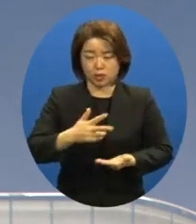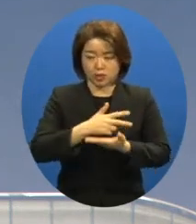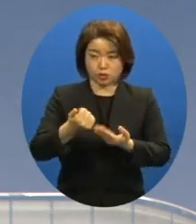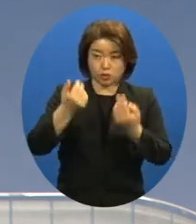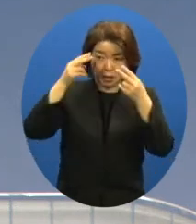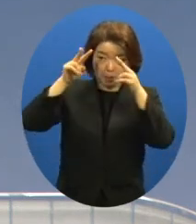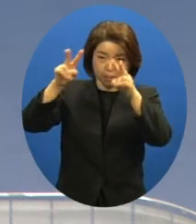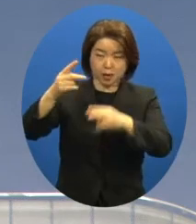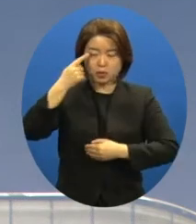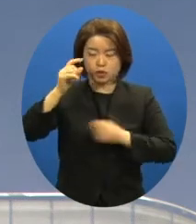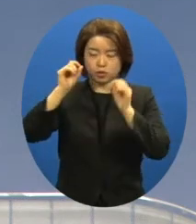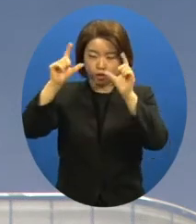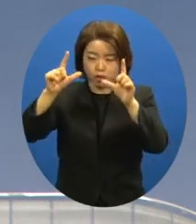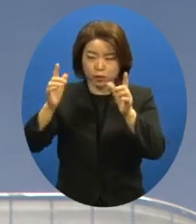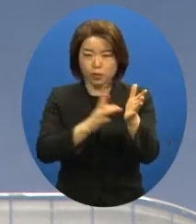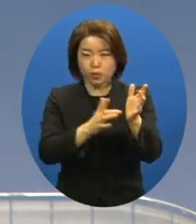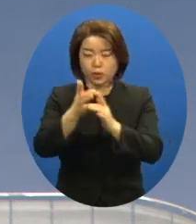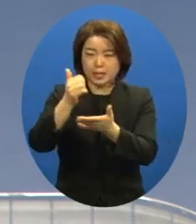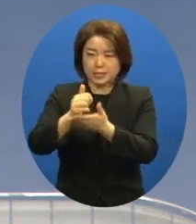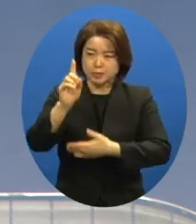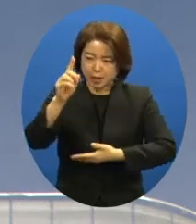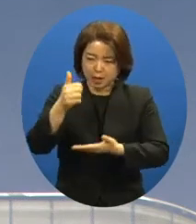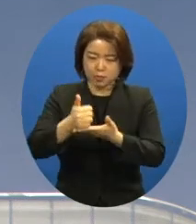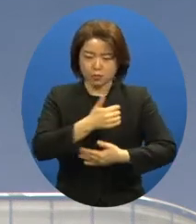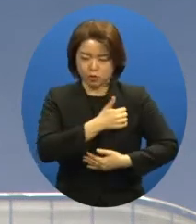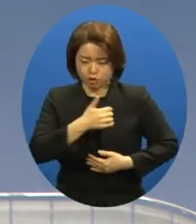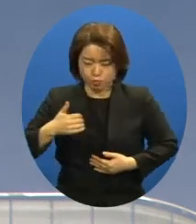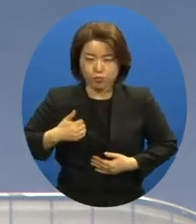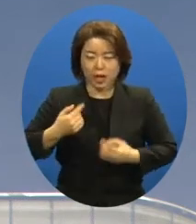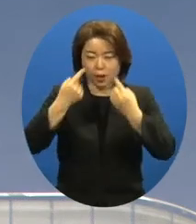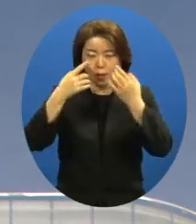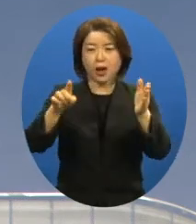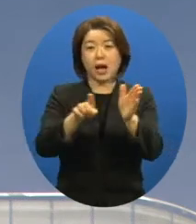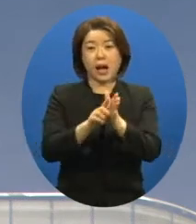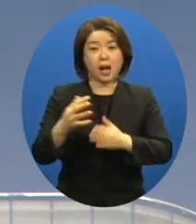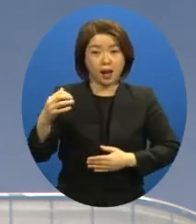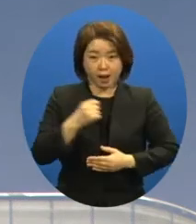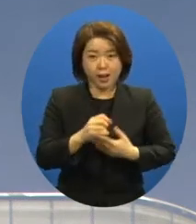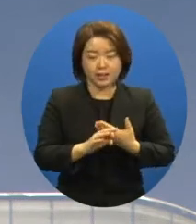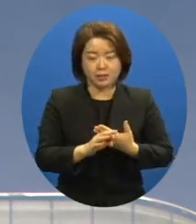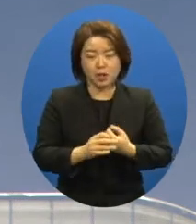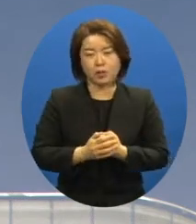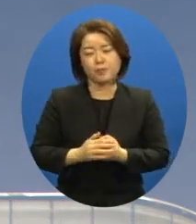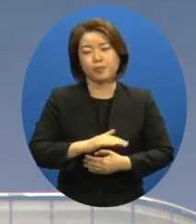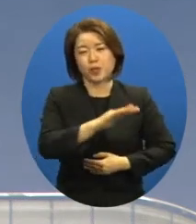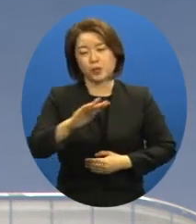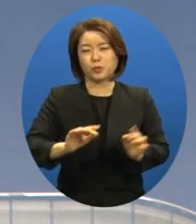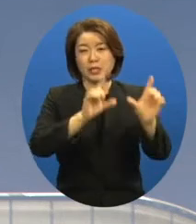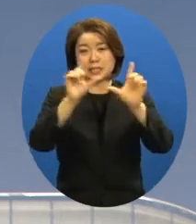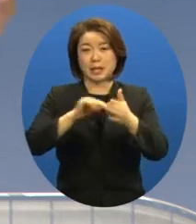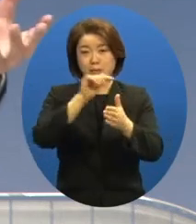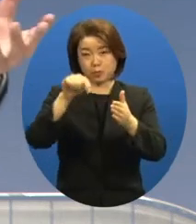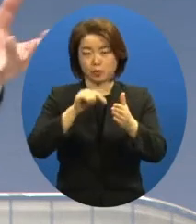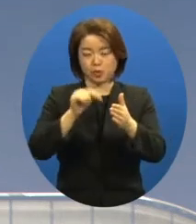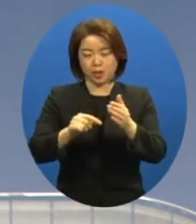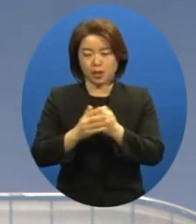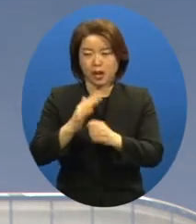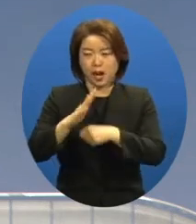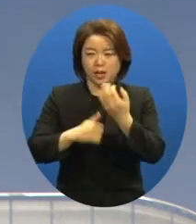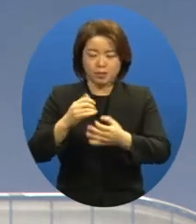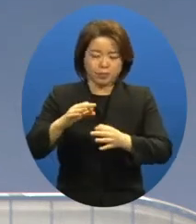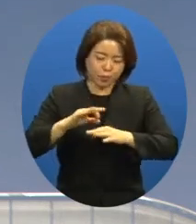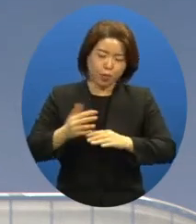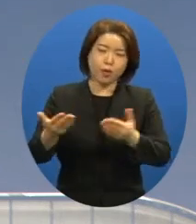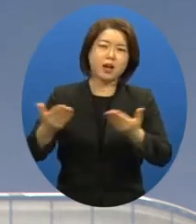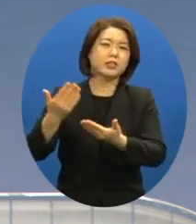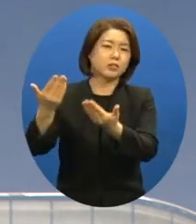눈이 뜨이고 예수님 한 분이면 충분하다는 확신을 갖게 되면 우리의 삶 속에서는 하나님께서 너무나 놀라운 일을 하실